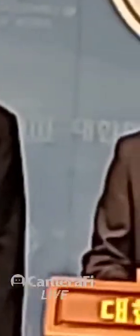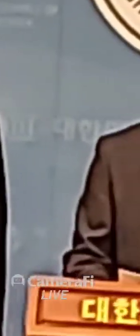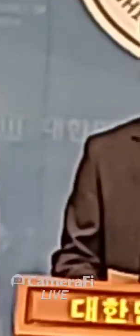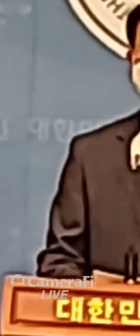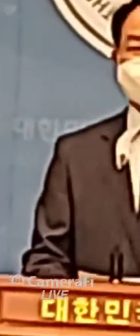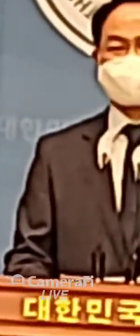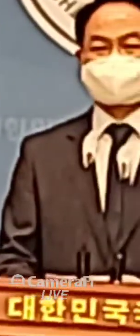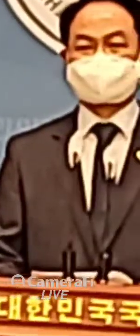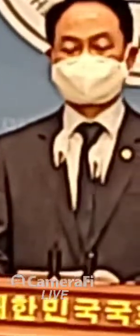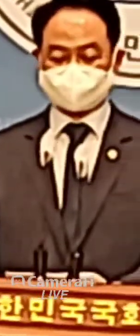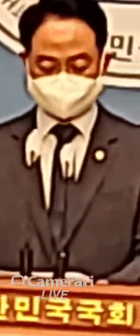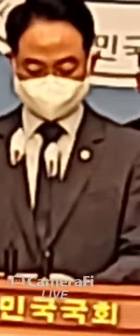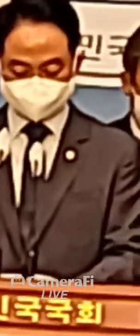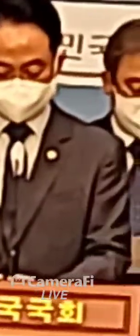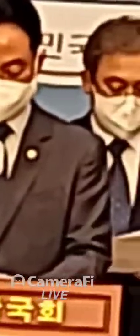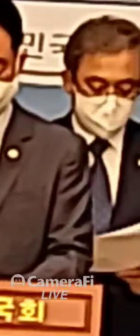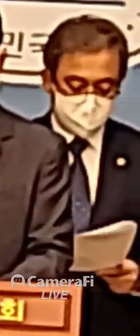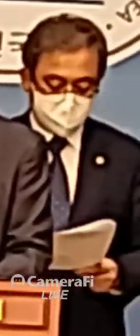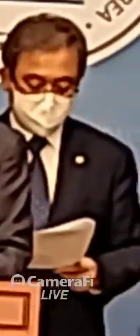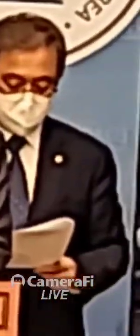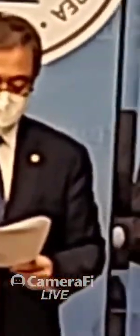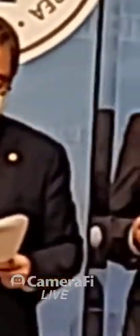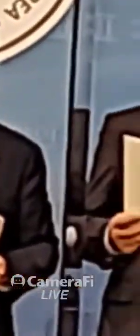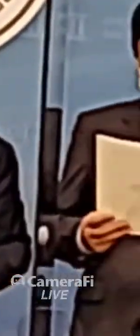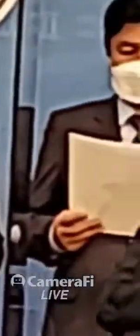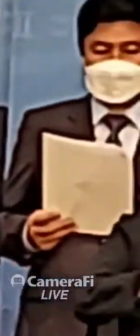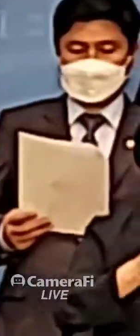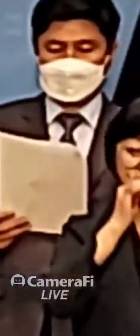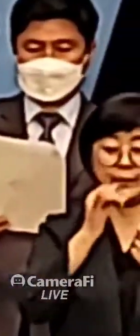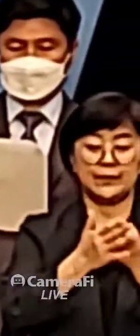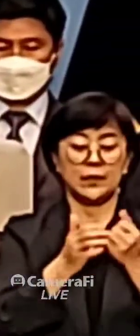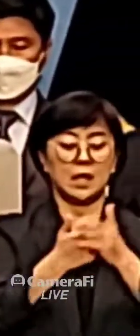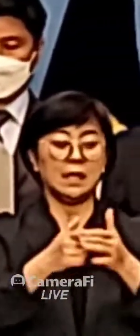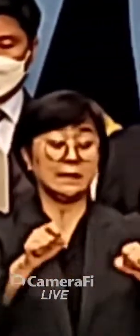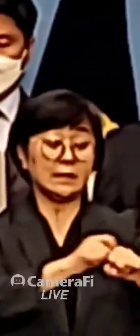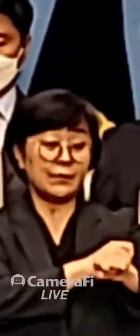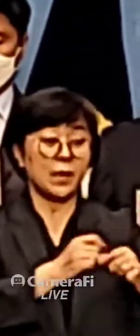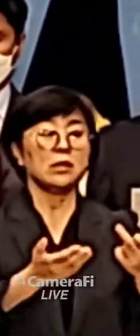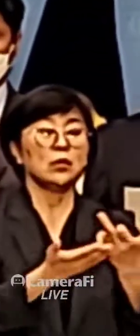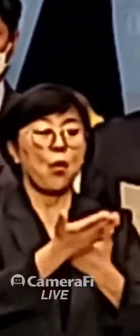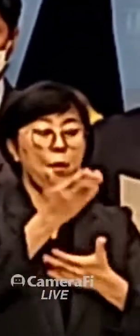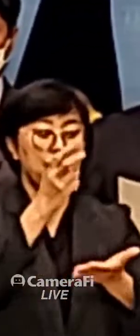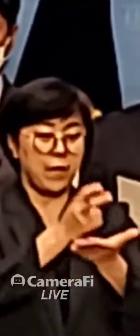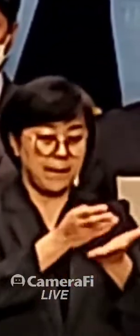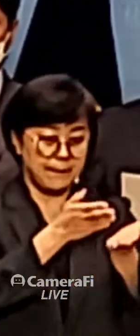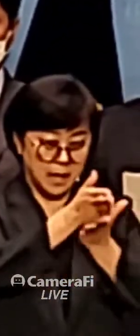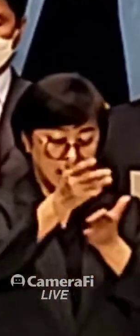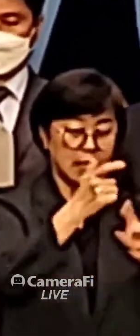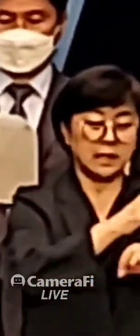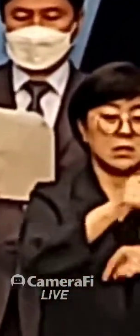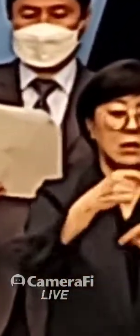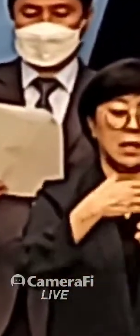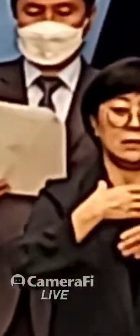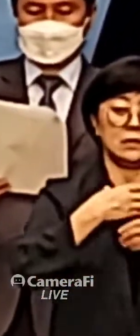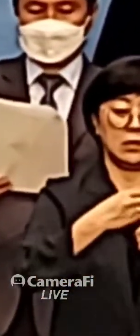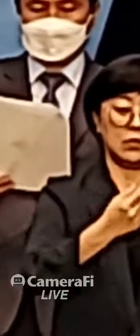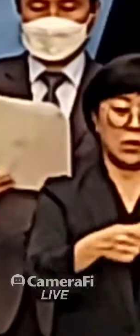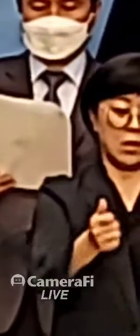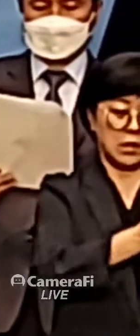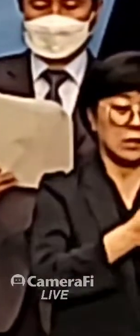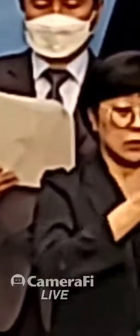결실이고 평화의 상징이었습니다. 강원특별자치도 설치를 위한 특별법이